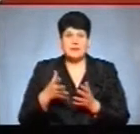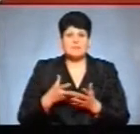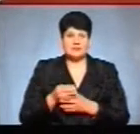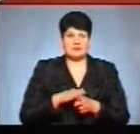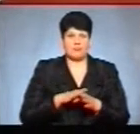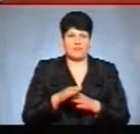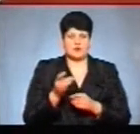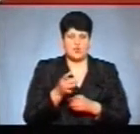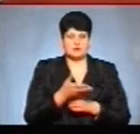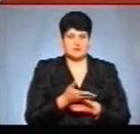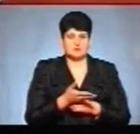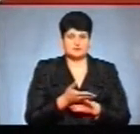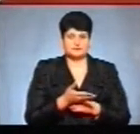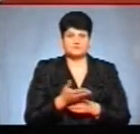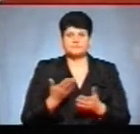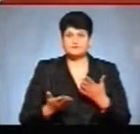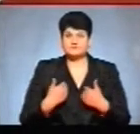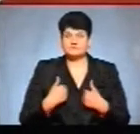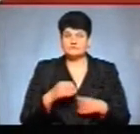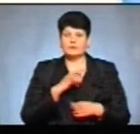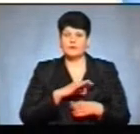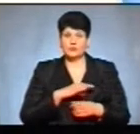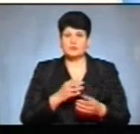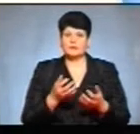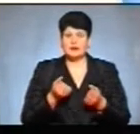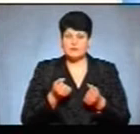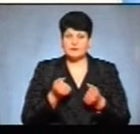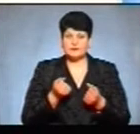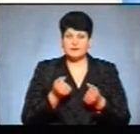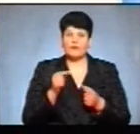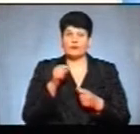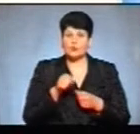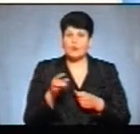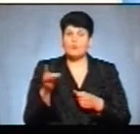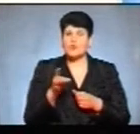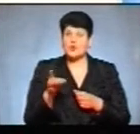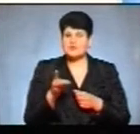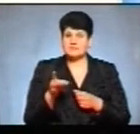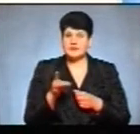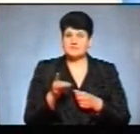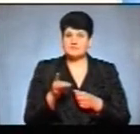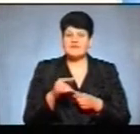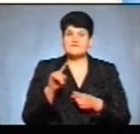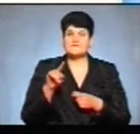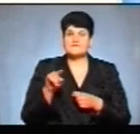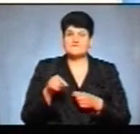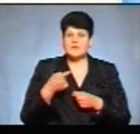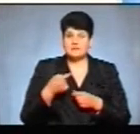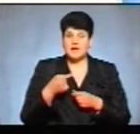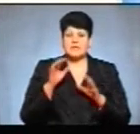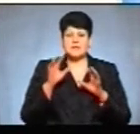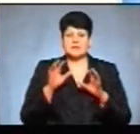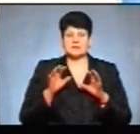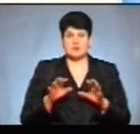розмірі. Але ми доходи беремо відповідно в тому розмірі, який вимагає закон